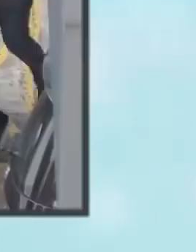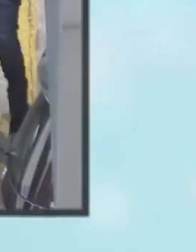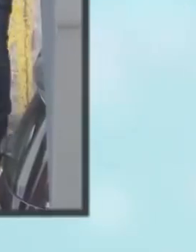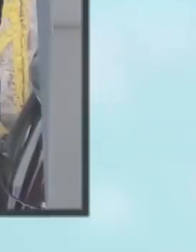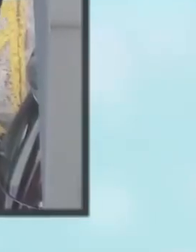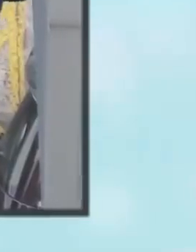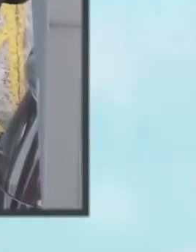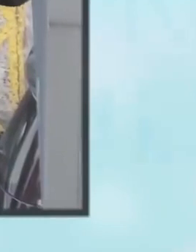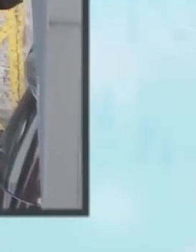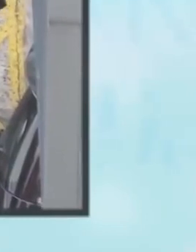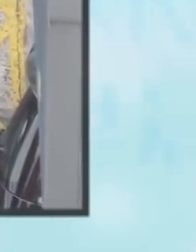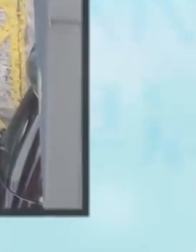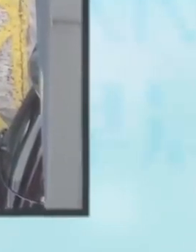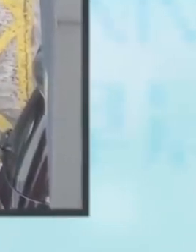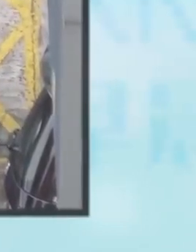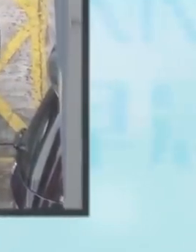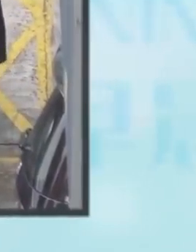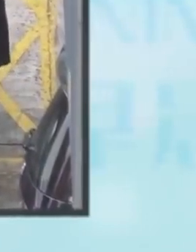关注组织批评警方从来冇向家属交代移交安排。移交俾香港警方嘅8个人，分4批先后抵达天水围警署，其中一个人抵捕之后，大约20分钟再被押上车离开。